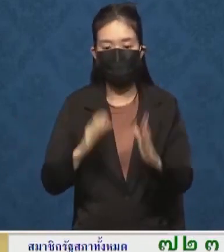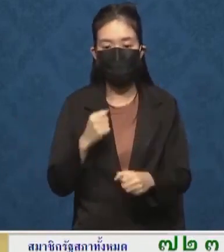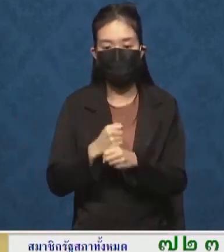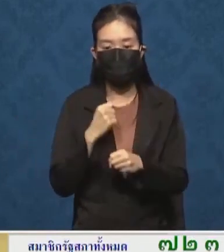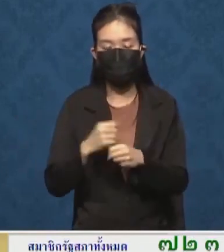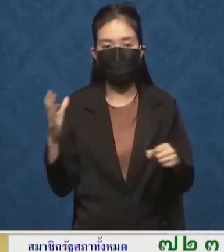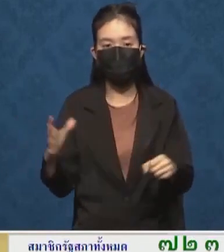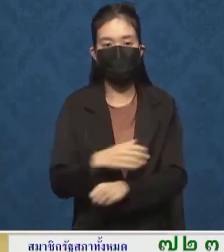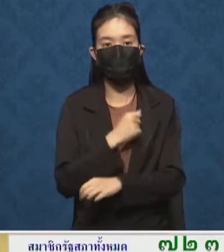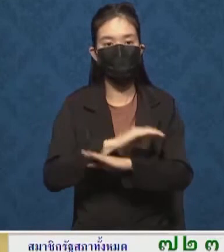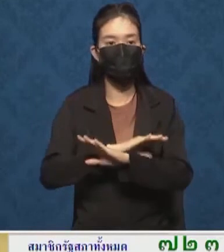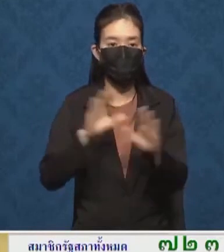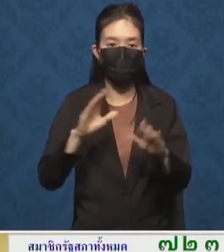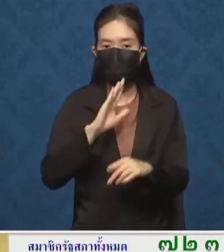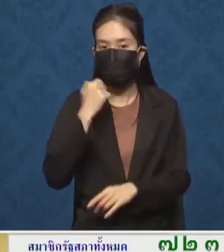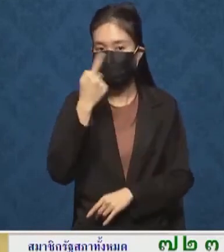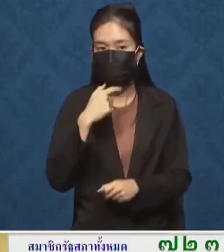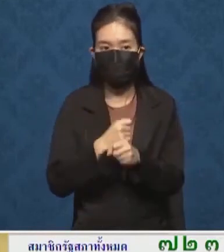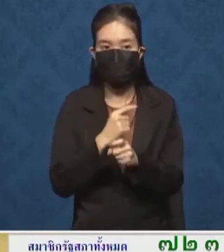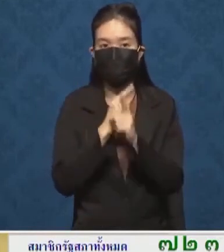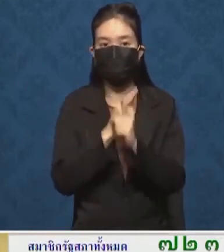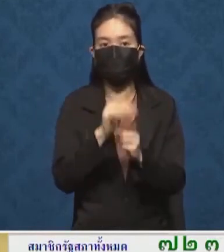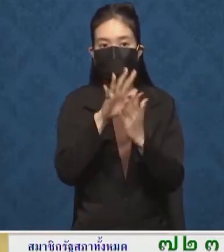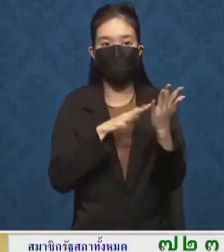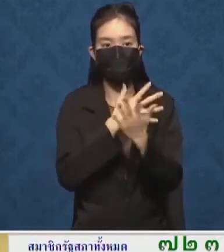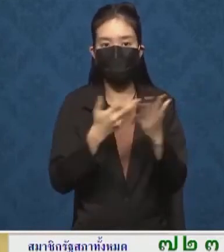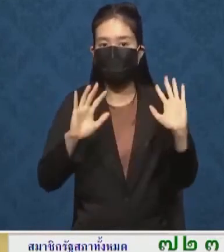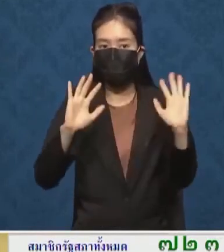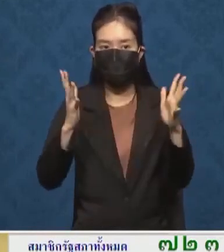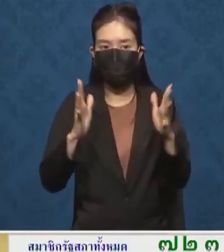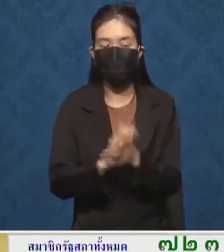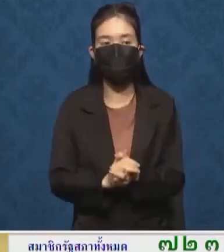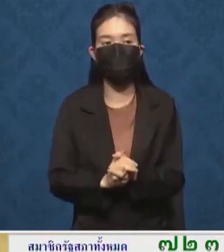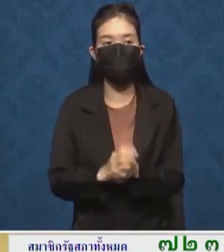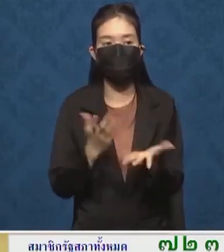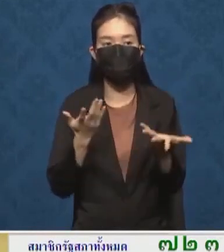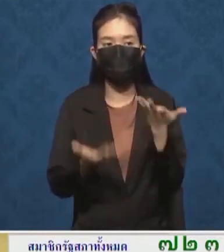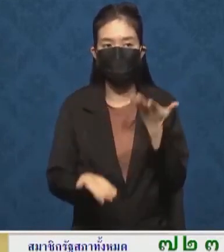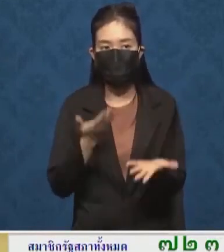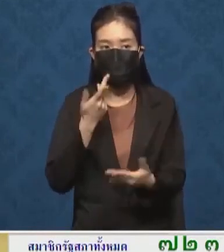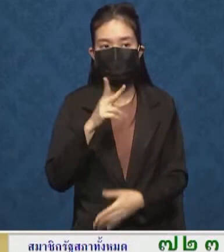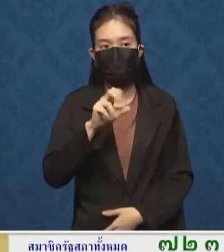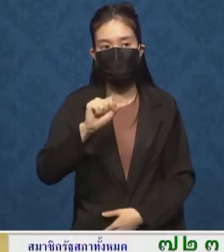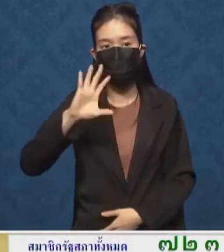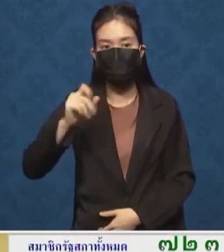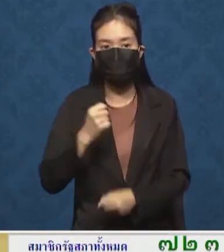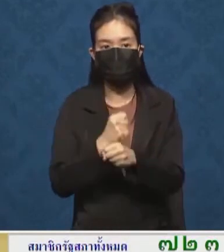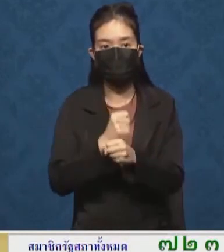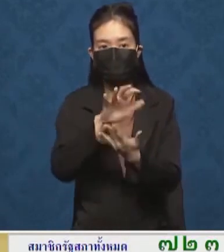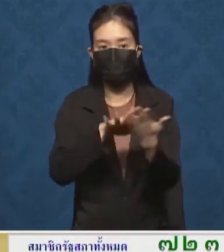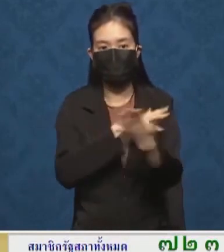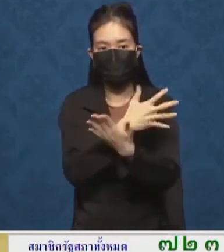ากการเลือกตั้งไม่ดำเนินตามแผนยุทธศาสตร์ชาติหรือแผนปฏิรูปที่ร่างโดยคสช.สุดท้ายน